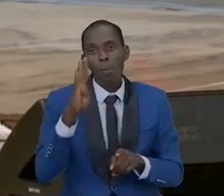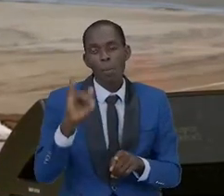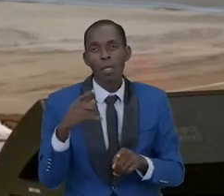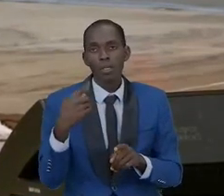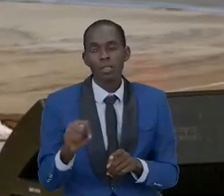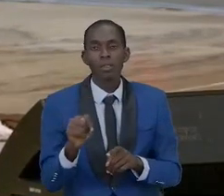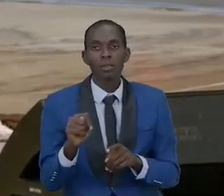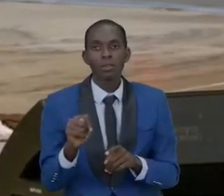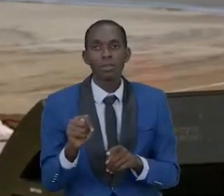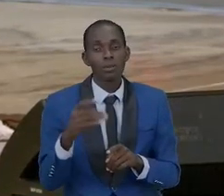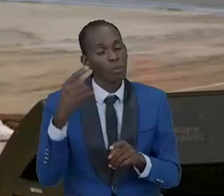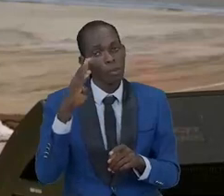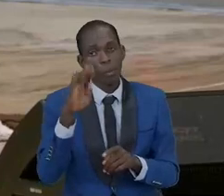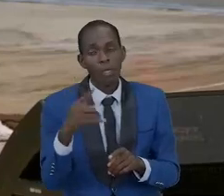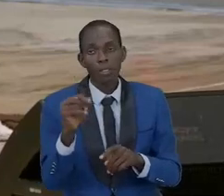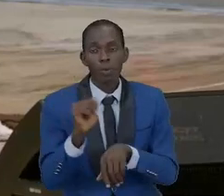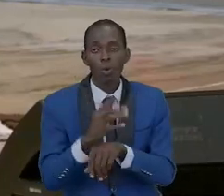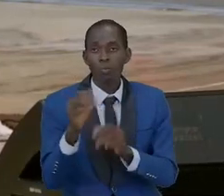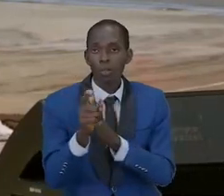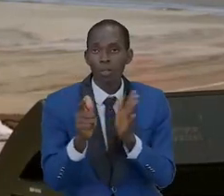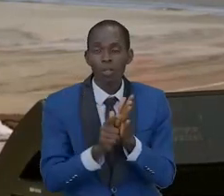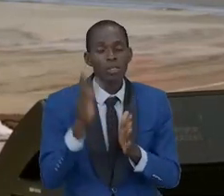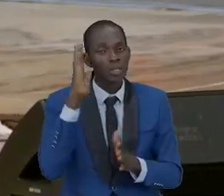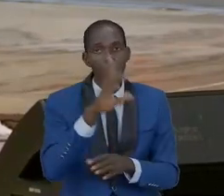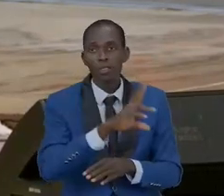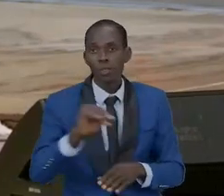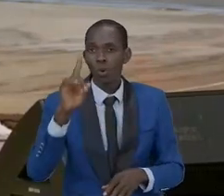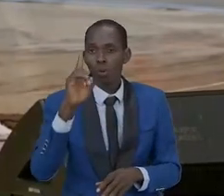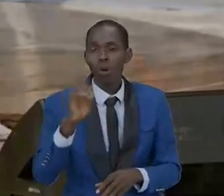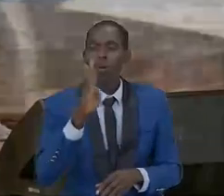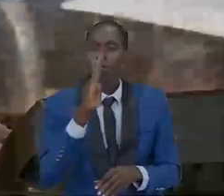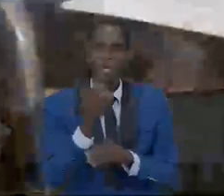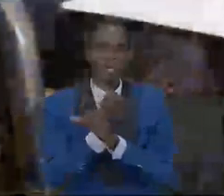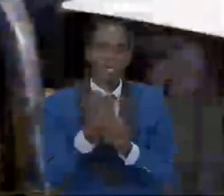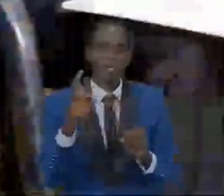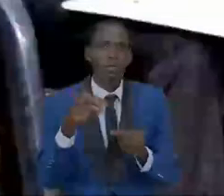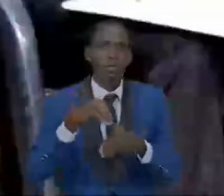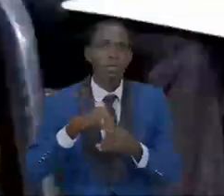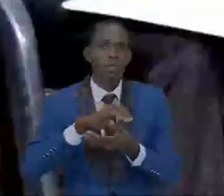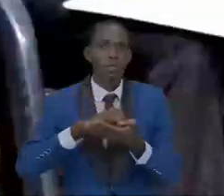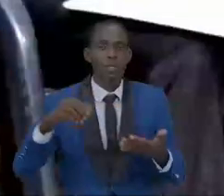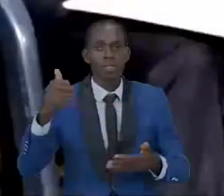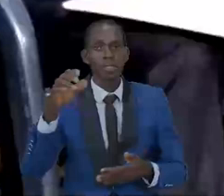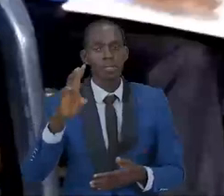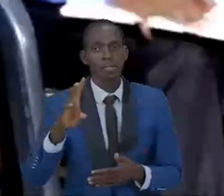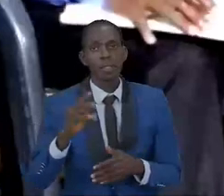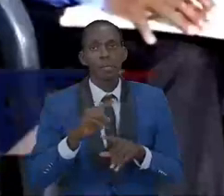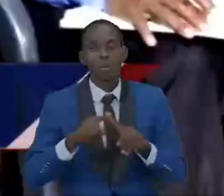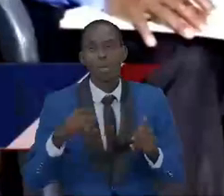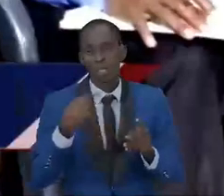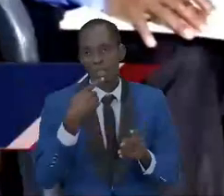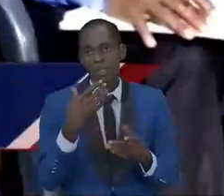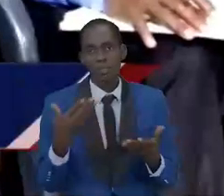mais tandis que nous cherchons à être justifié par Christ si nous étions aussi nous-mêmes trouver pécheurs